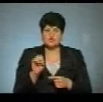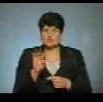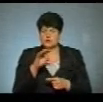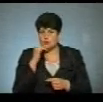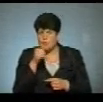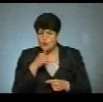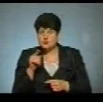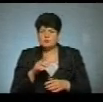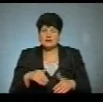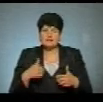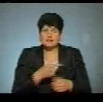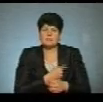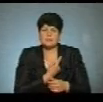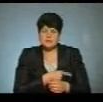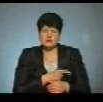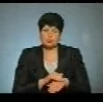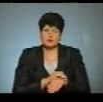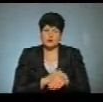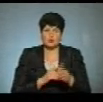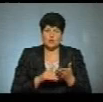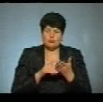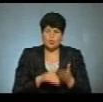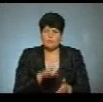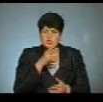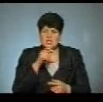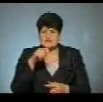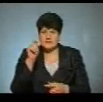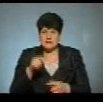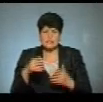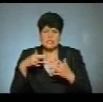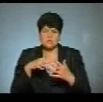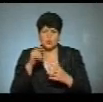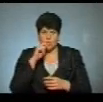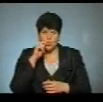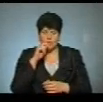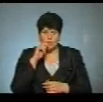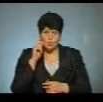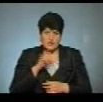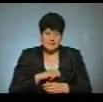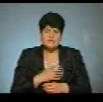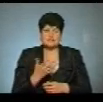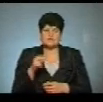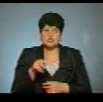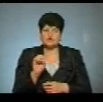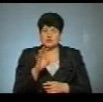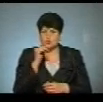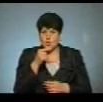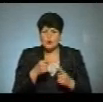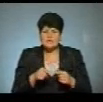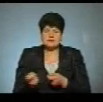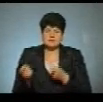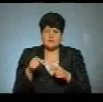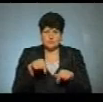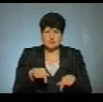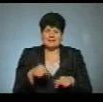2014 році, щоб надавати медичну та гуманітарну допомогу під час війни на сході України. З 2014 року організація доставила в